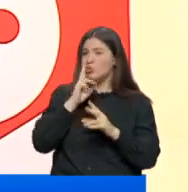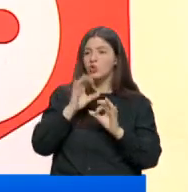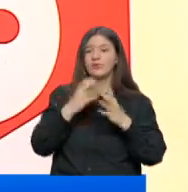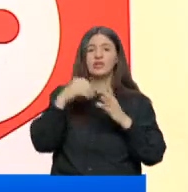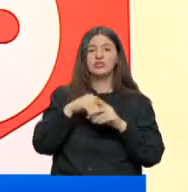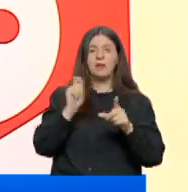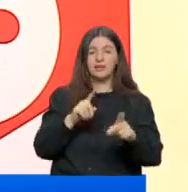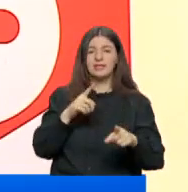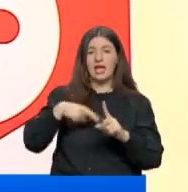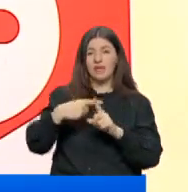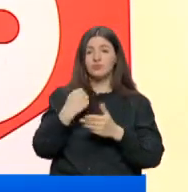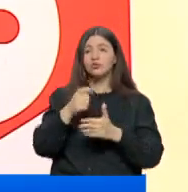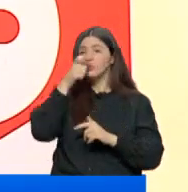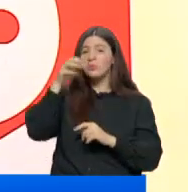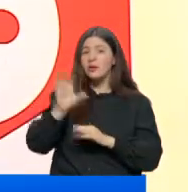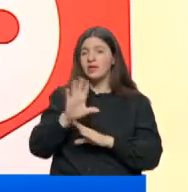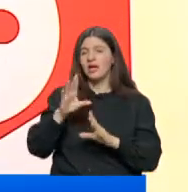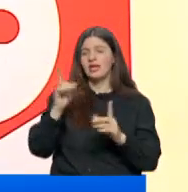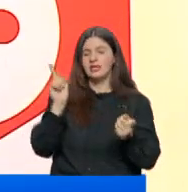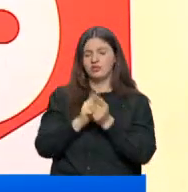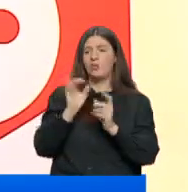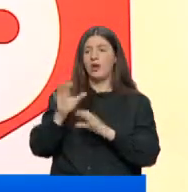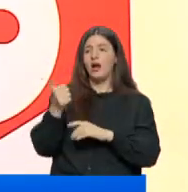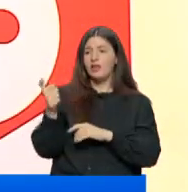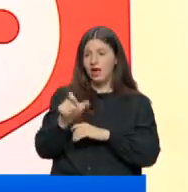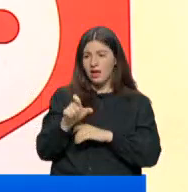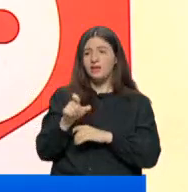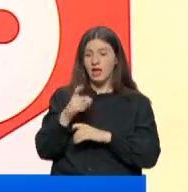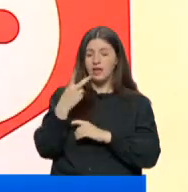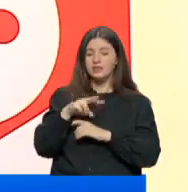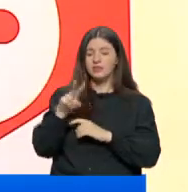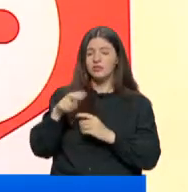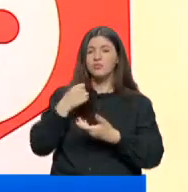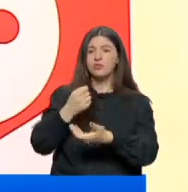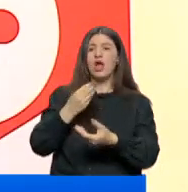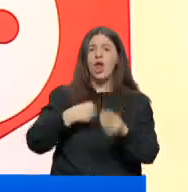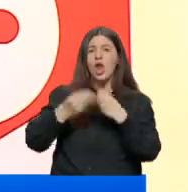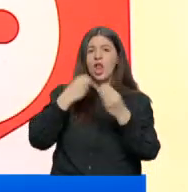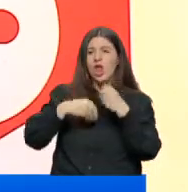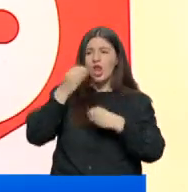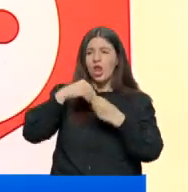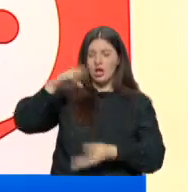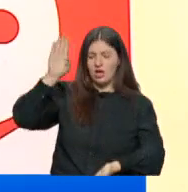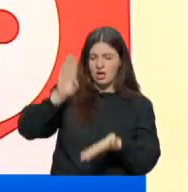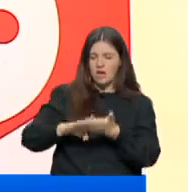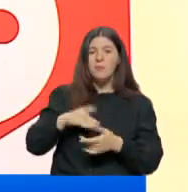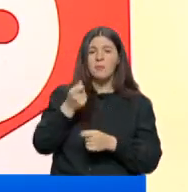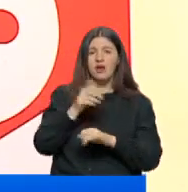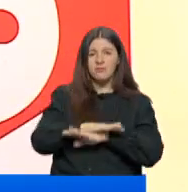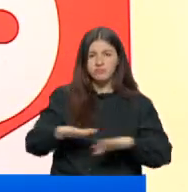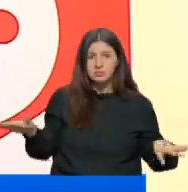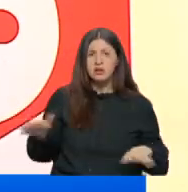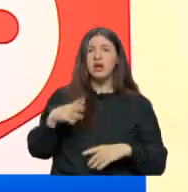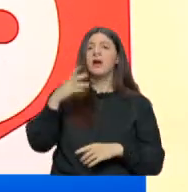Türkiye'de böyle değil. Ne yaptılar? İşin özeti şu: 6 ayda 2022'nin bütçesini yediler bitirdiler. Şimdi para kalmadı.